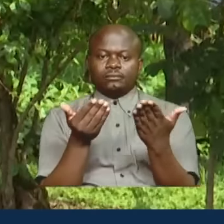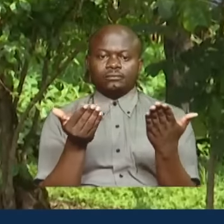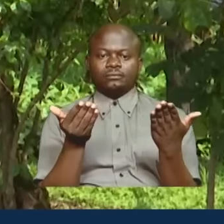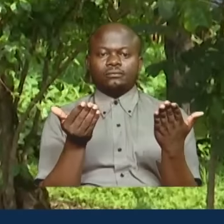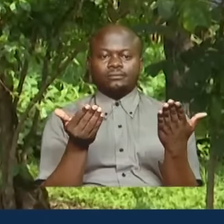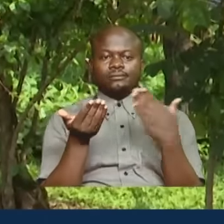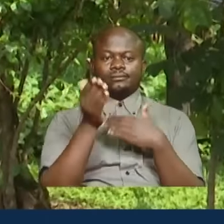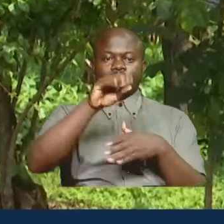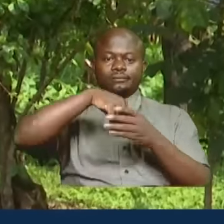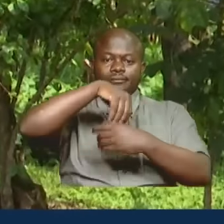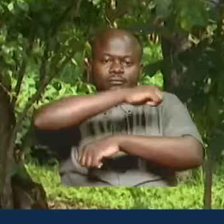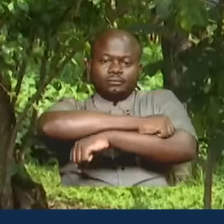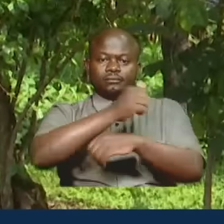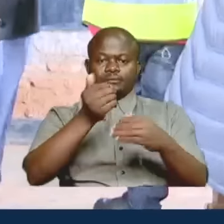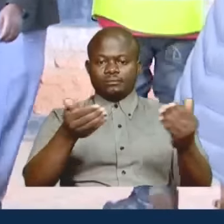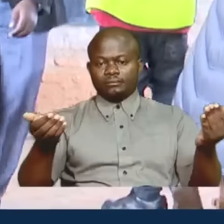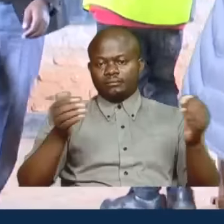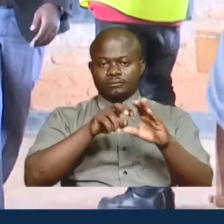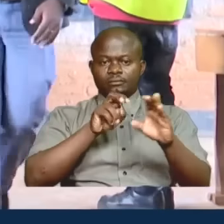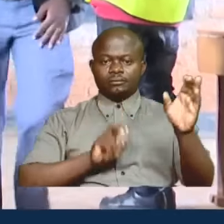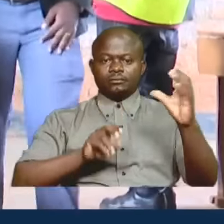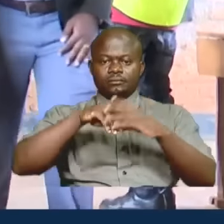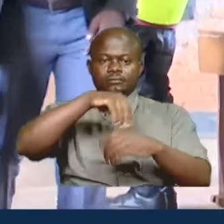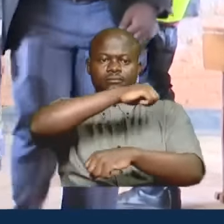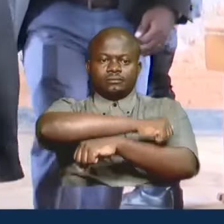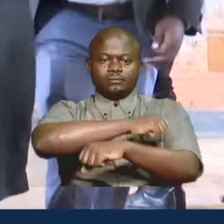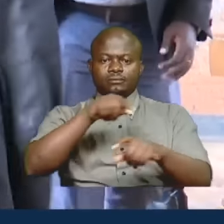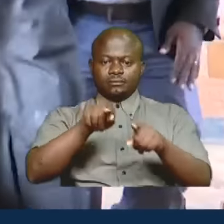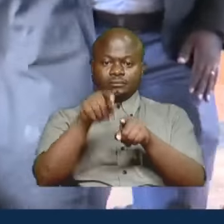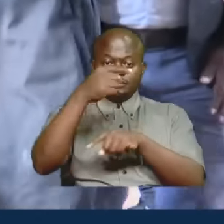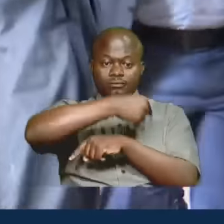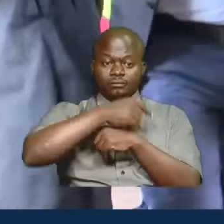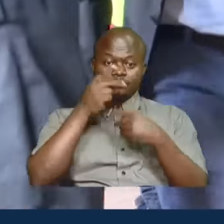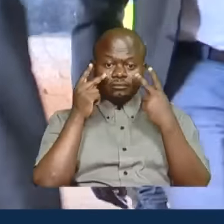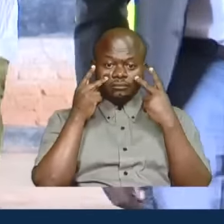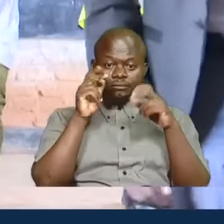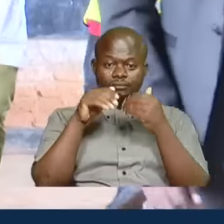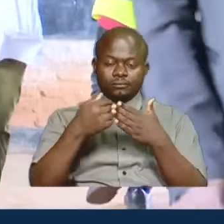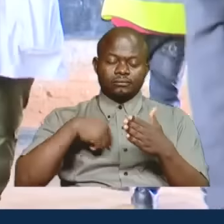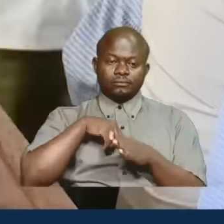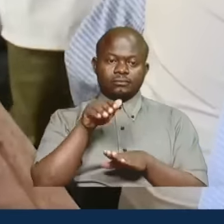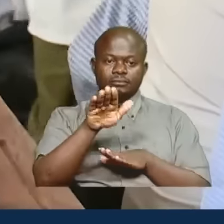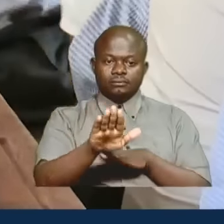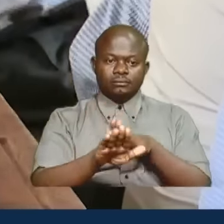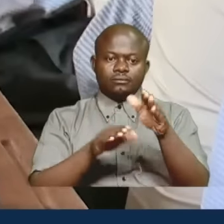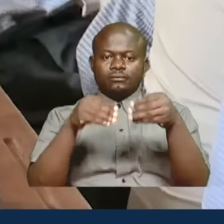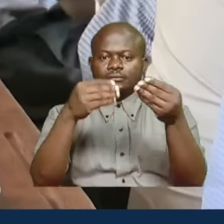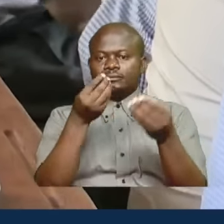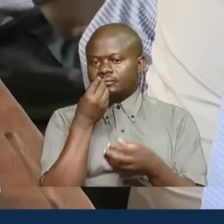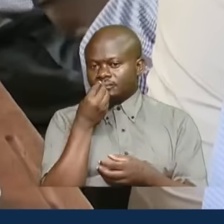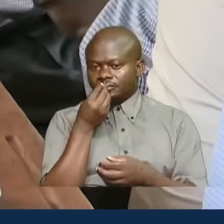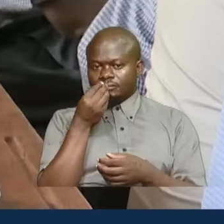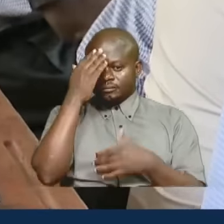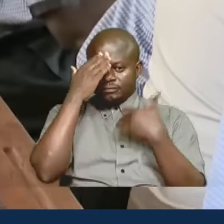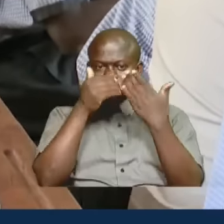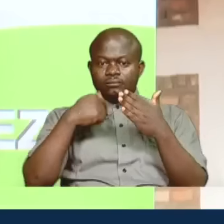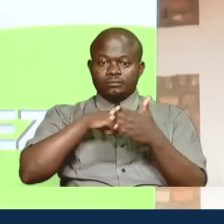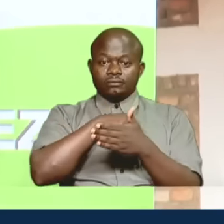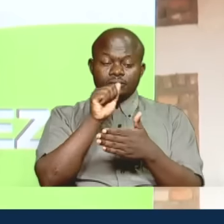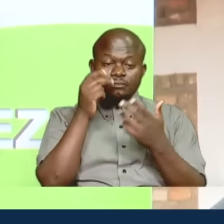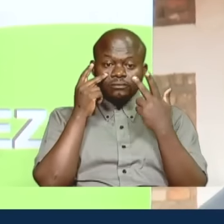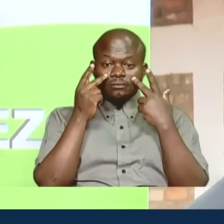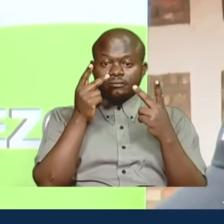ku ishuri abana bata ishuri. Nk'uyu munsi ngira ngo babonye ko noneho twateye intambwe yo kubaha ibyo kurya, kugira ngo babone ko